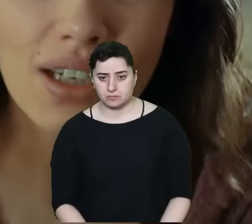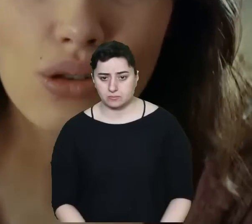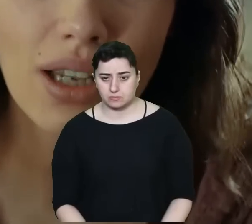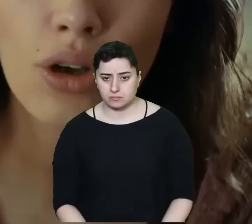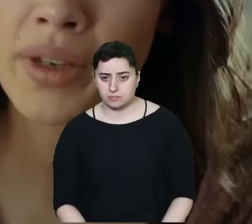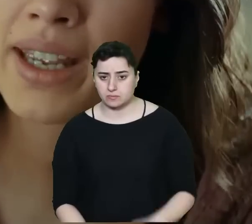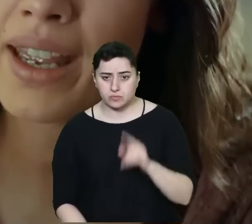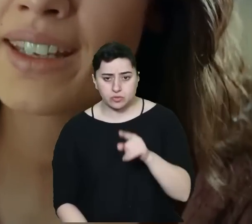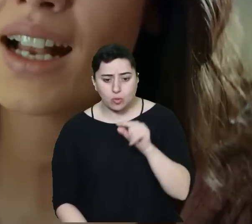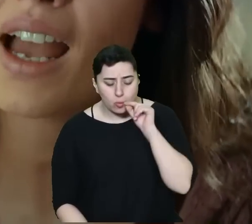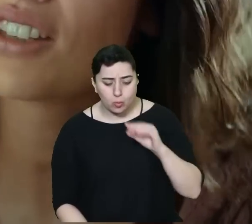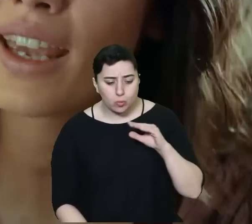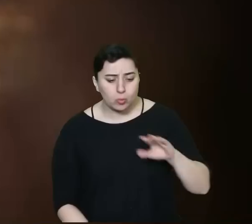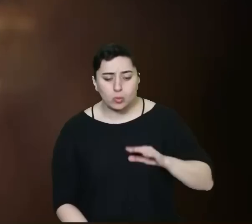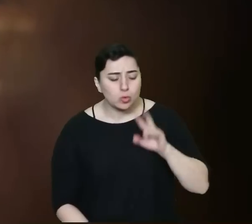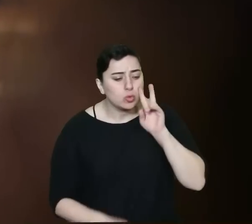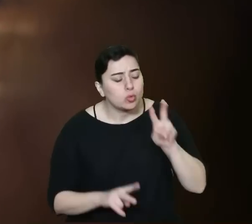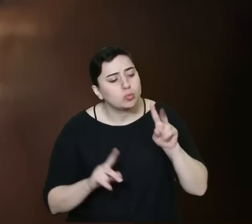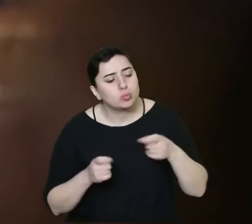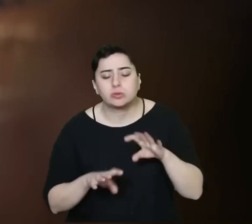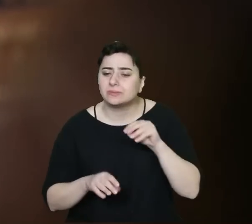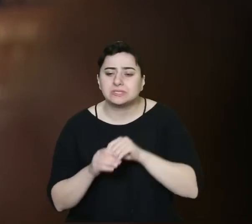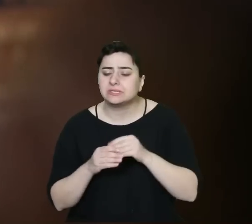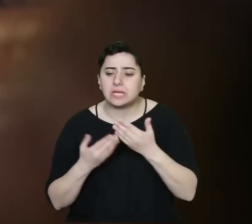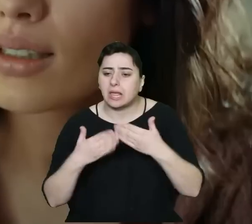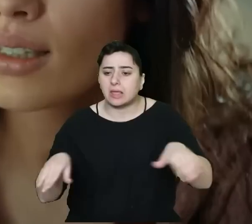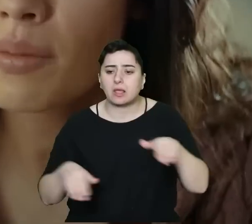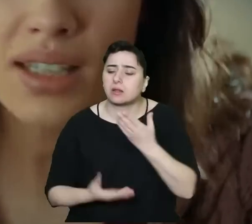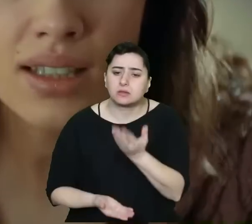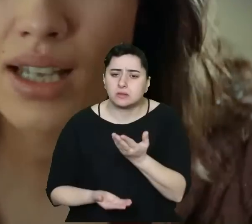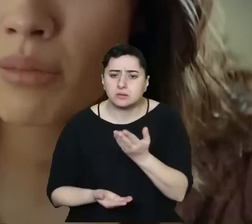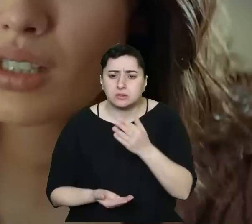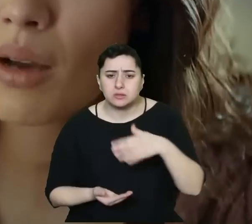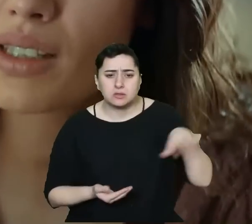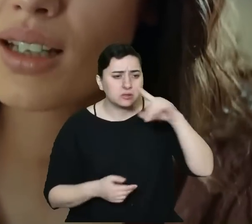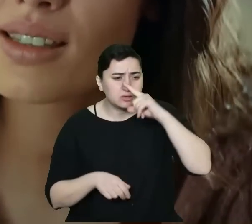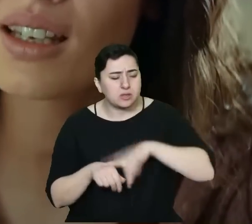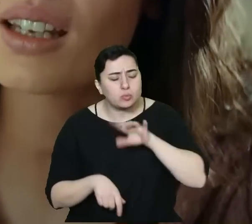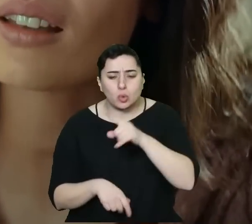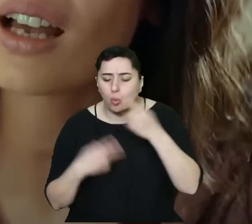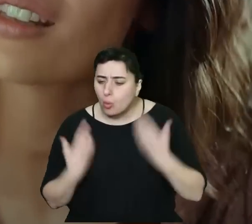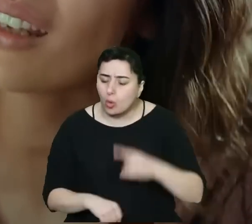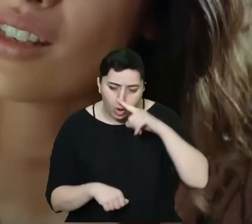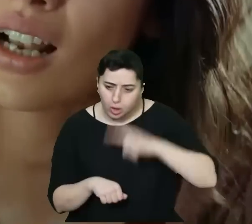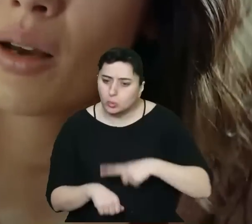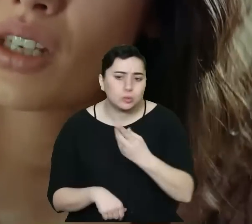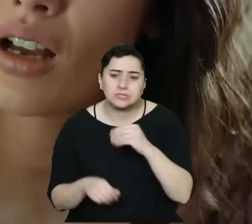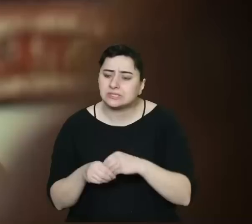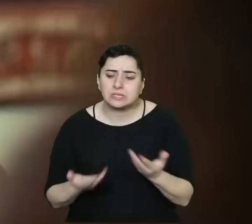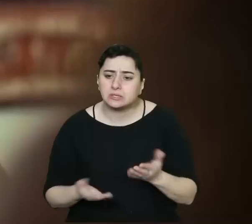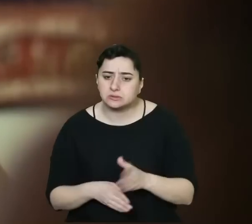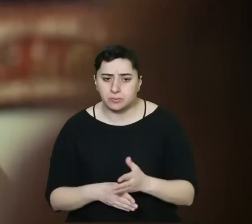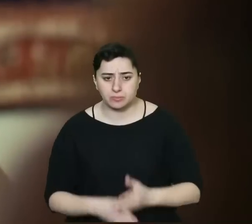Onu gerçek yüzüyle görmeni engelleyen şey ne? Yani kimsenin inanmayacağı masala seni inandıran şey ne Celal